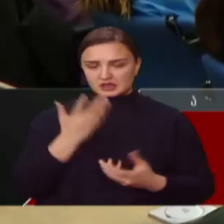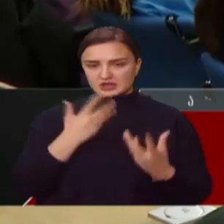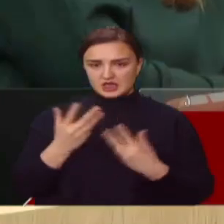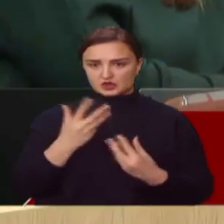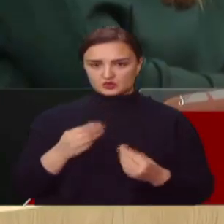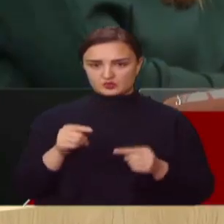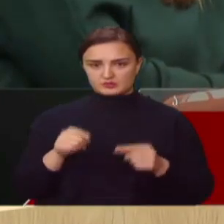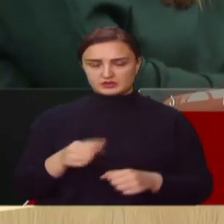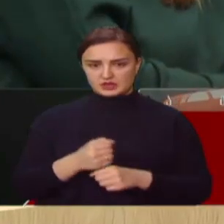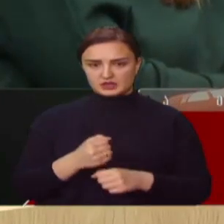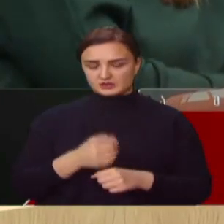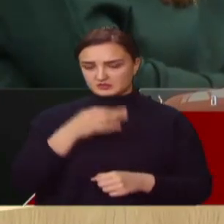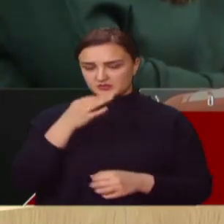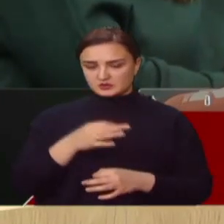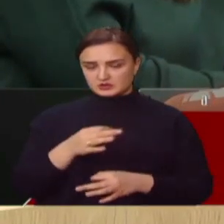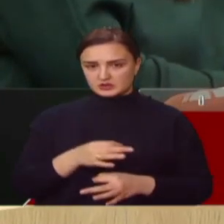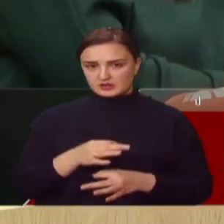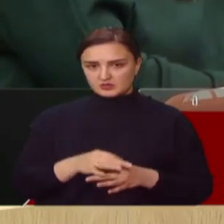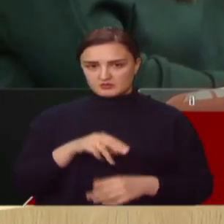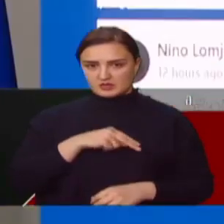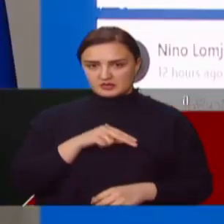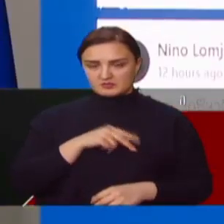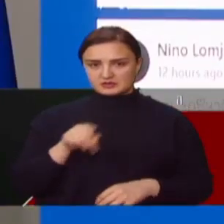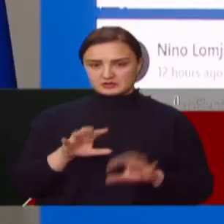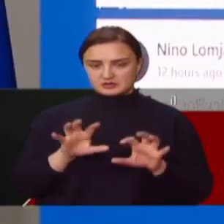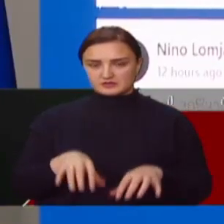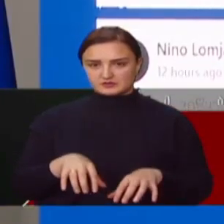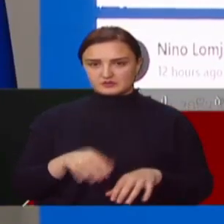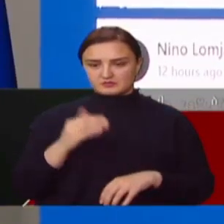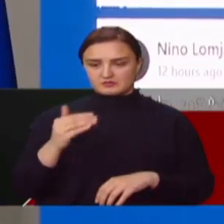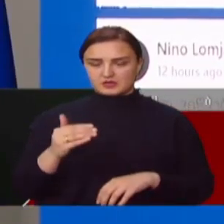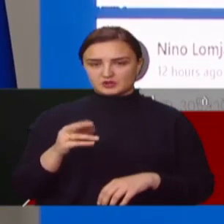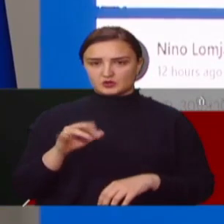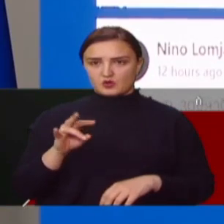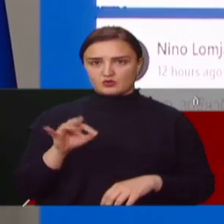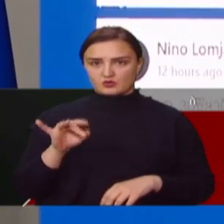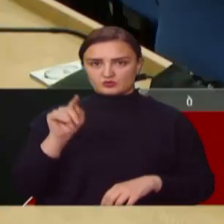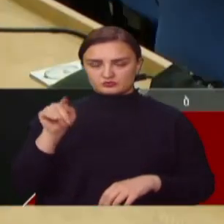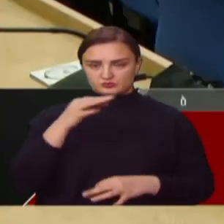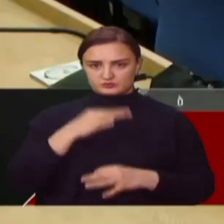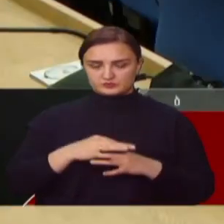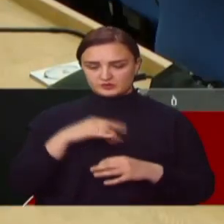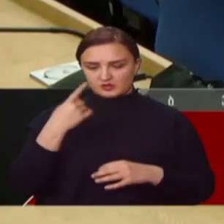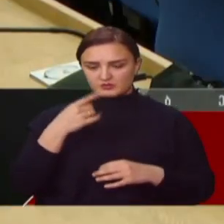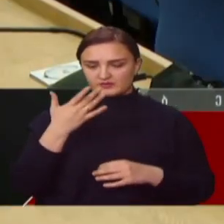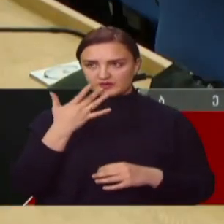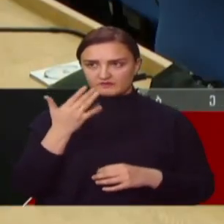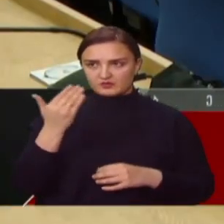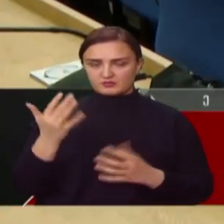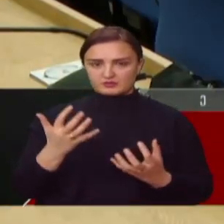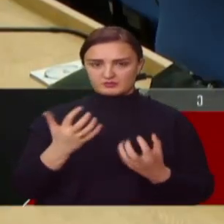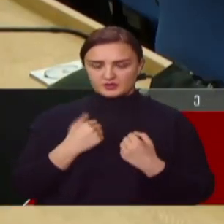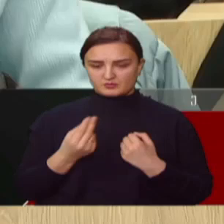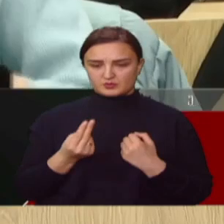taglitobas mimartavs, razec pasuxismgeblobas parlamentis tamjdomare mat donorebs akisrebs da atsxatebs rom evropidan